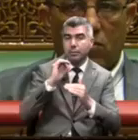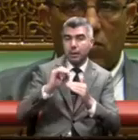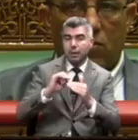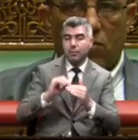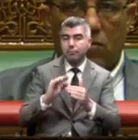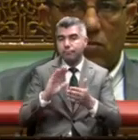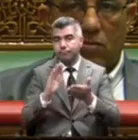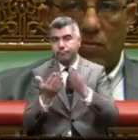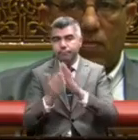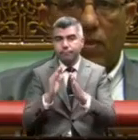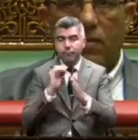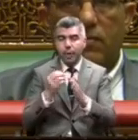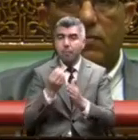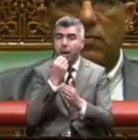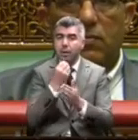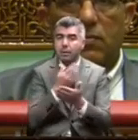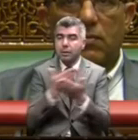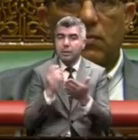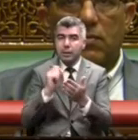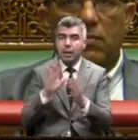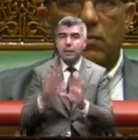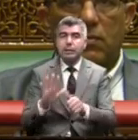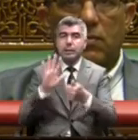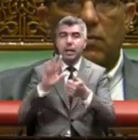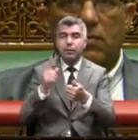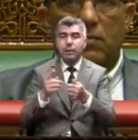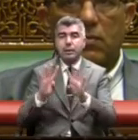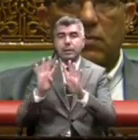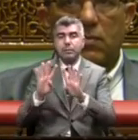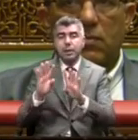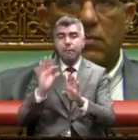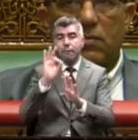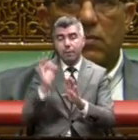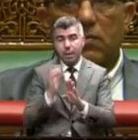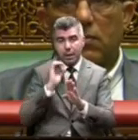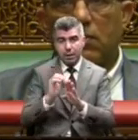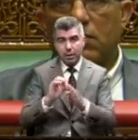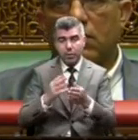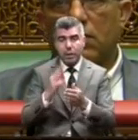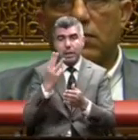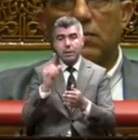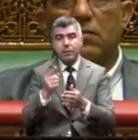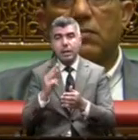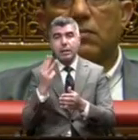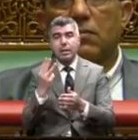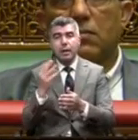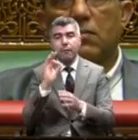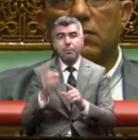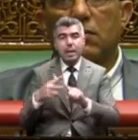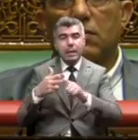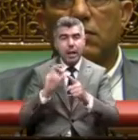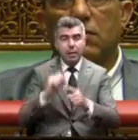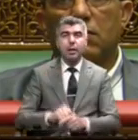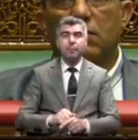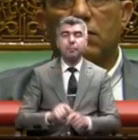ترتفع اسعار المواد الغذائيه بنسبه 16.8 في المئه والسلع الغير الغذائيه بنسبه ثلاثه فاصله تسعه في المئه وقد نسبت